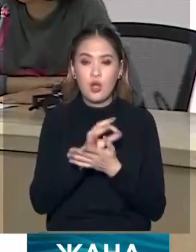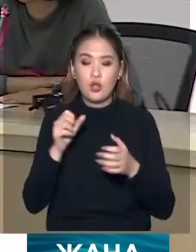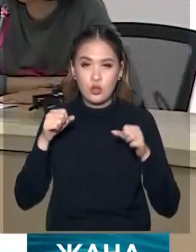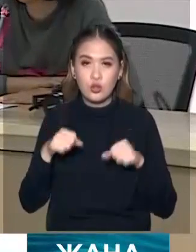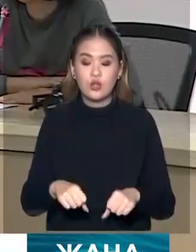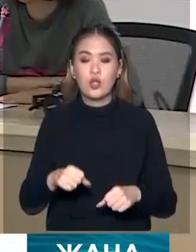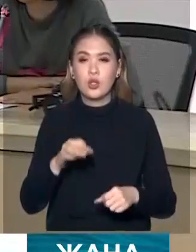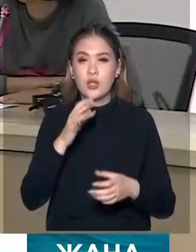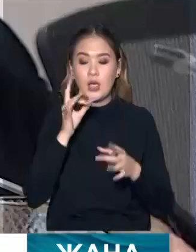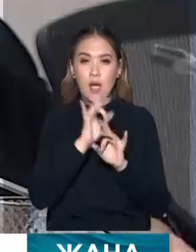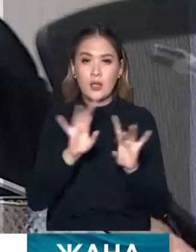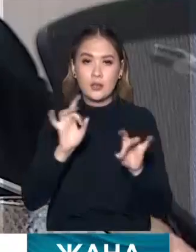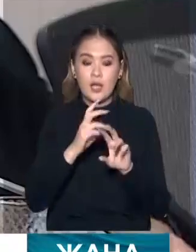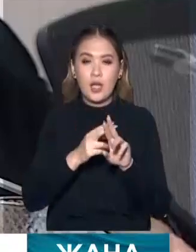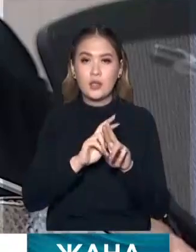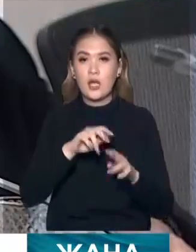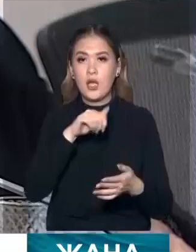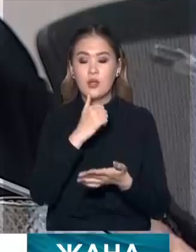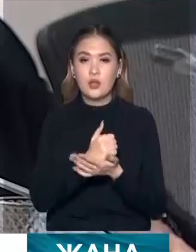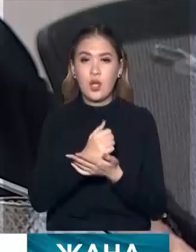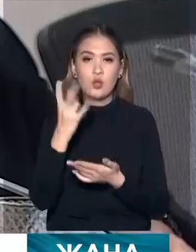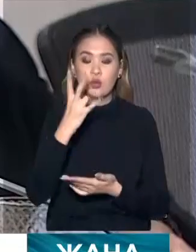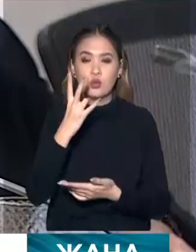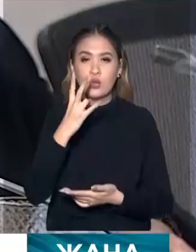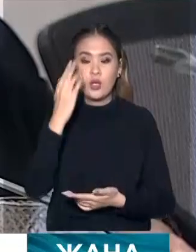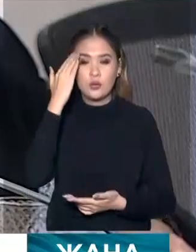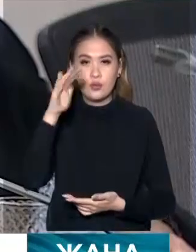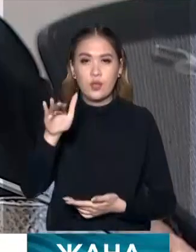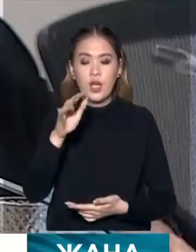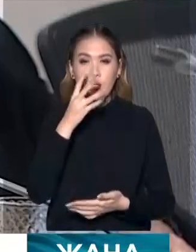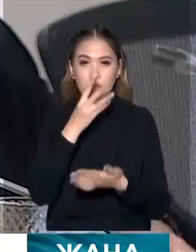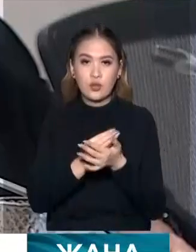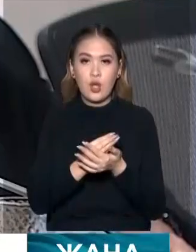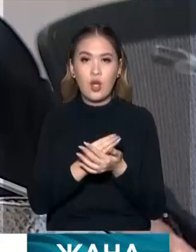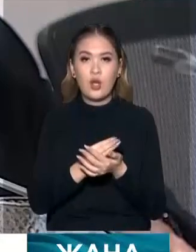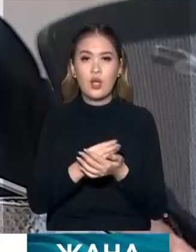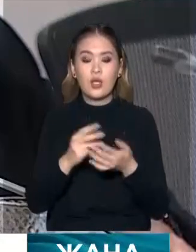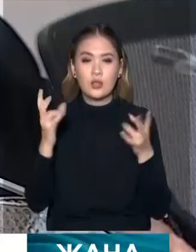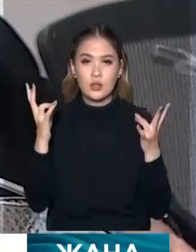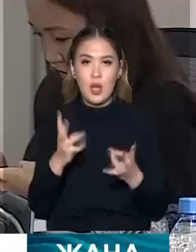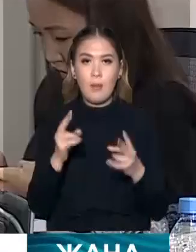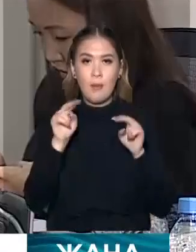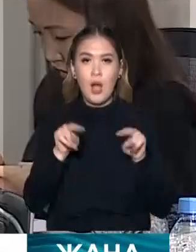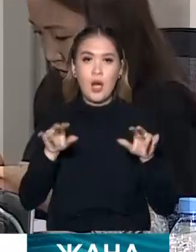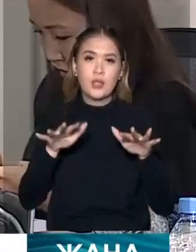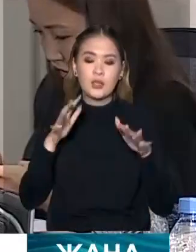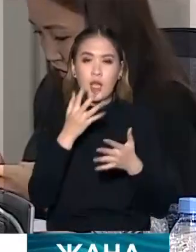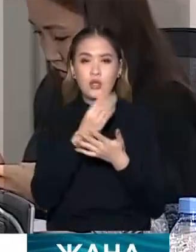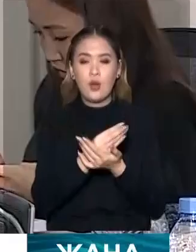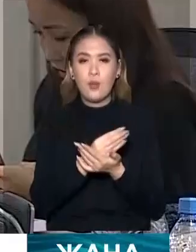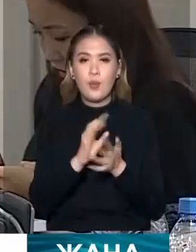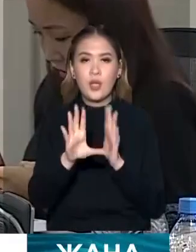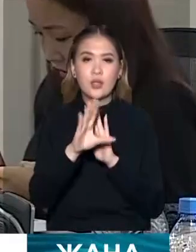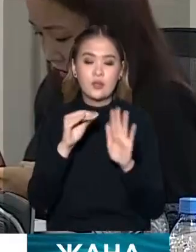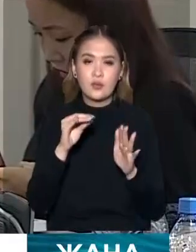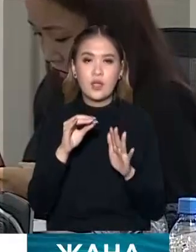қызметін түсіндіру. Ең алдымен бақылаушы бейтарап болуы керек. Яғни өзінің саяси көзқарасын белгілі бір партияға немесе кандидатқа қатысты